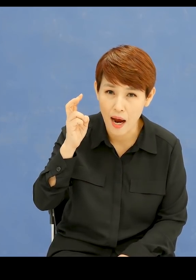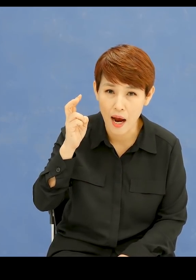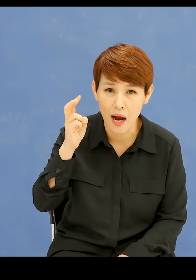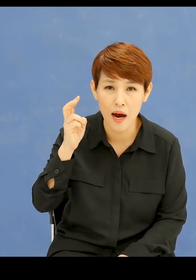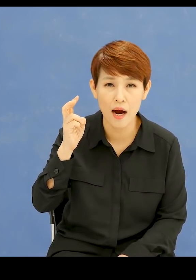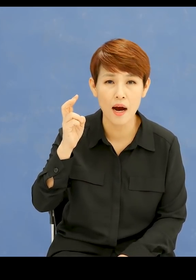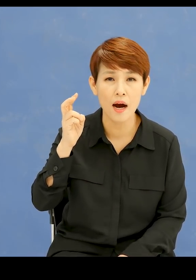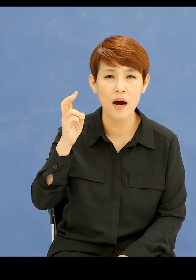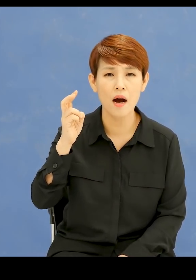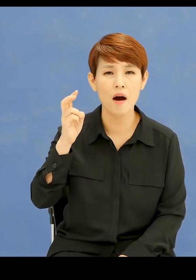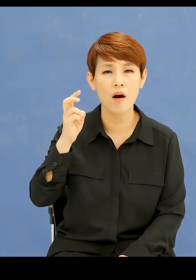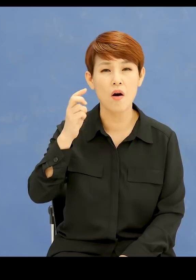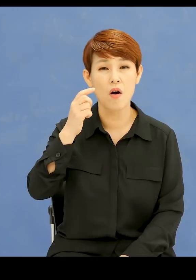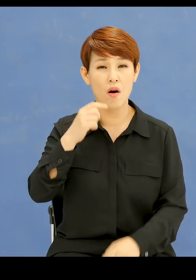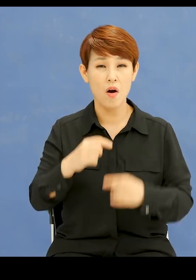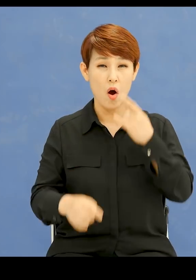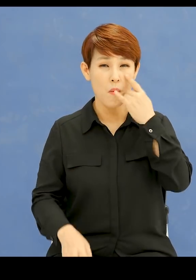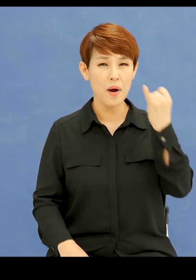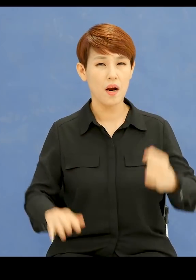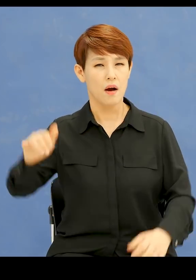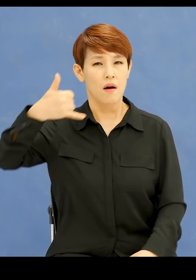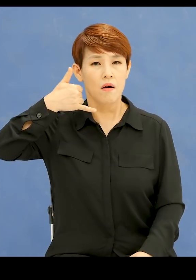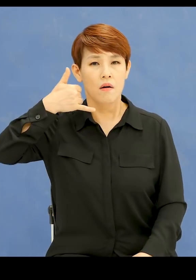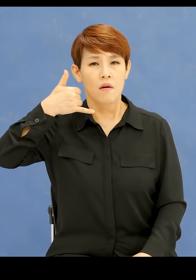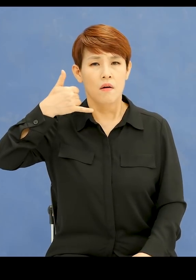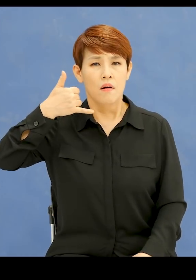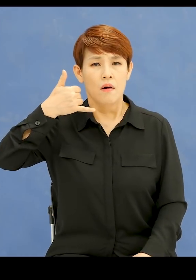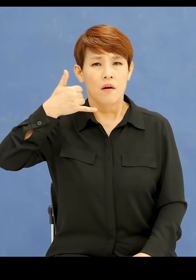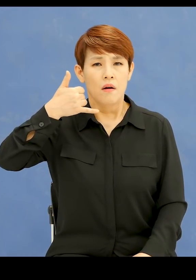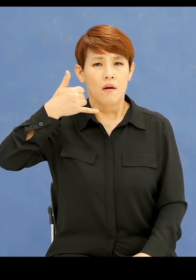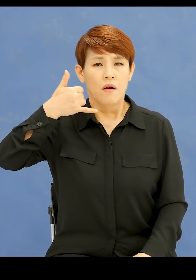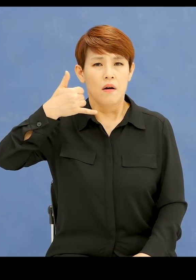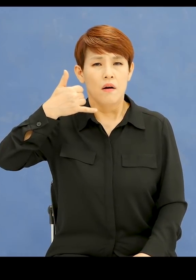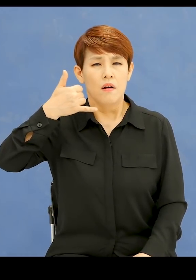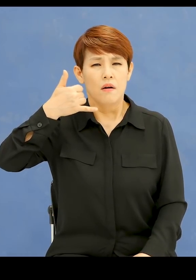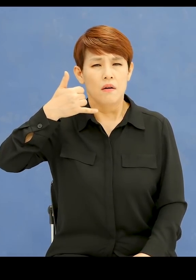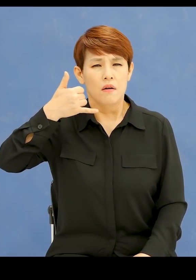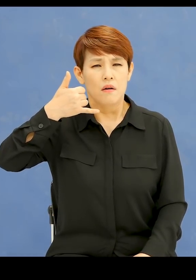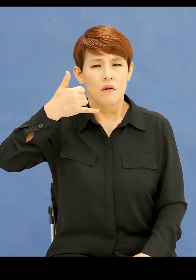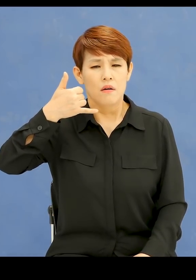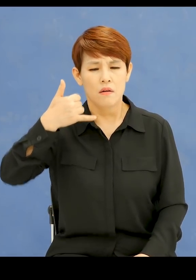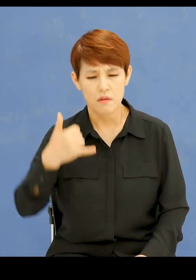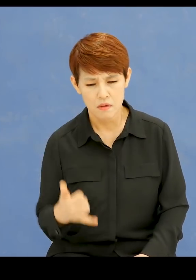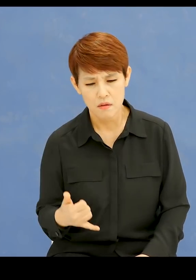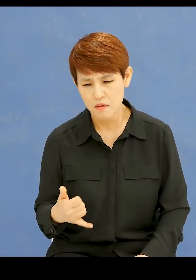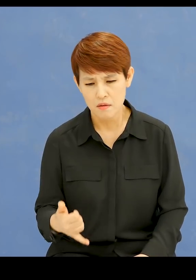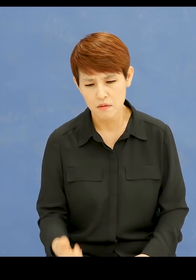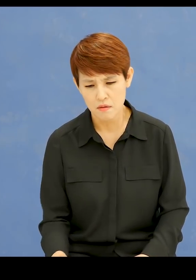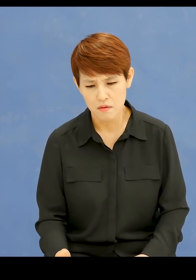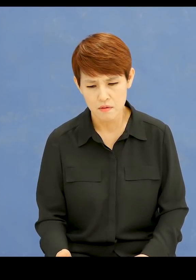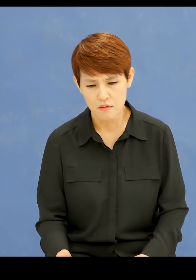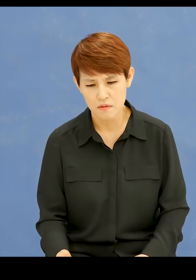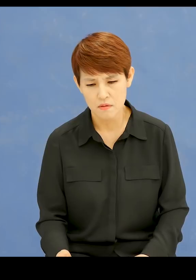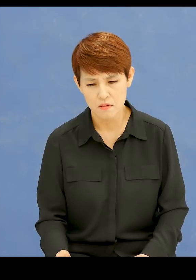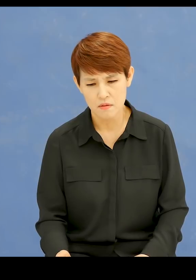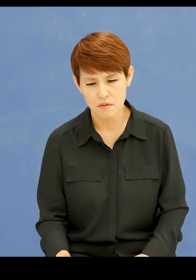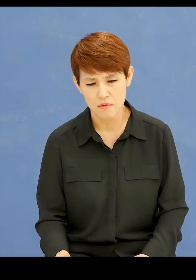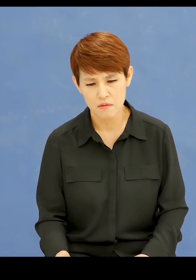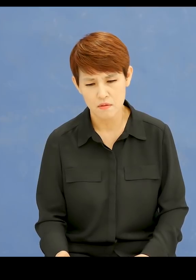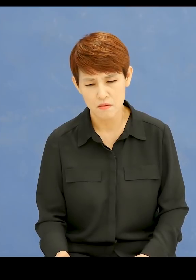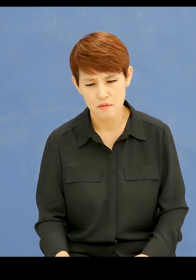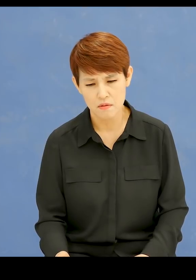있었어요. 그랬더니 어머니가 손을 벌벌벌 떠시면서 수화기를 딱 떨어뜨리시는 거예요.